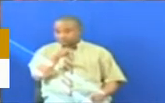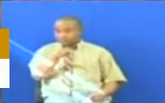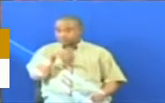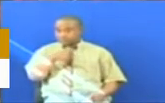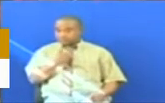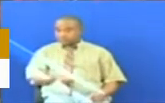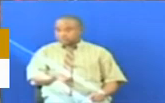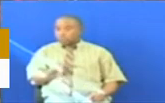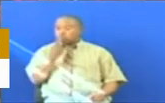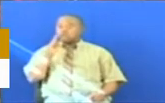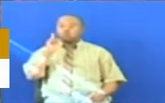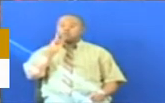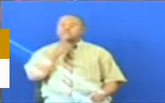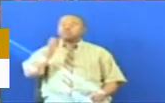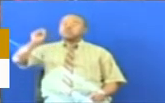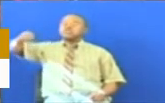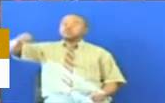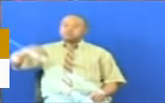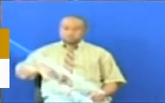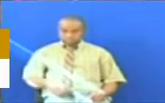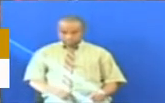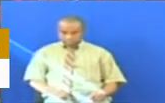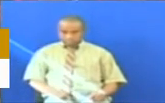kule ziwe za ndio. Mheshimiwa Spika,